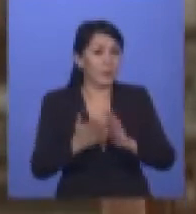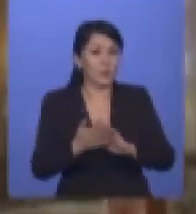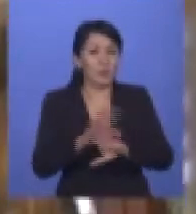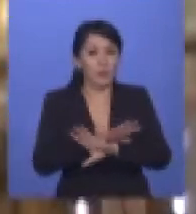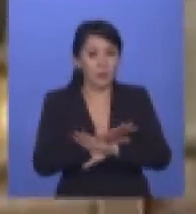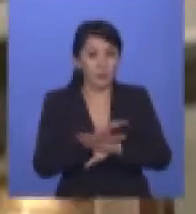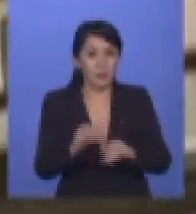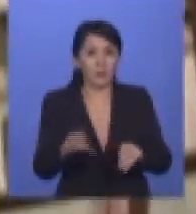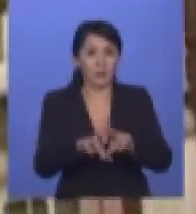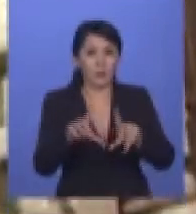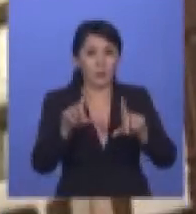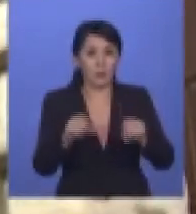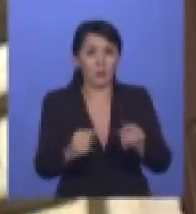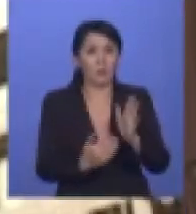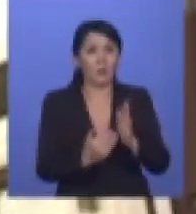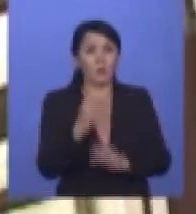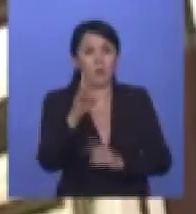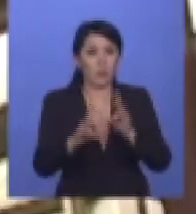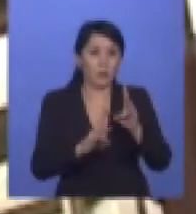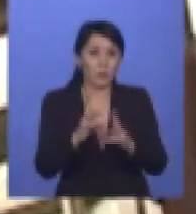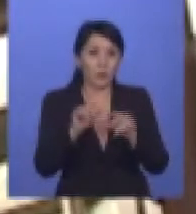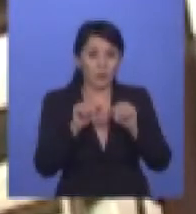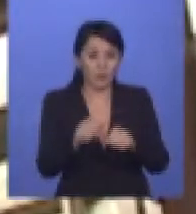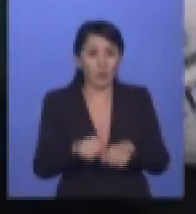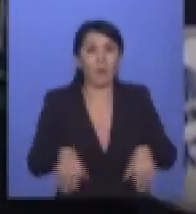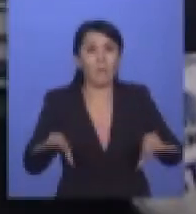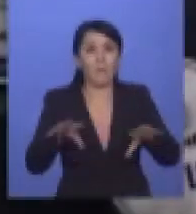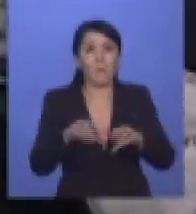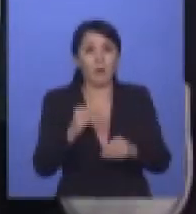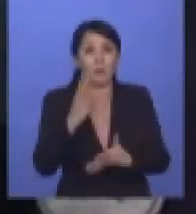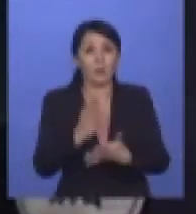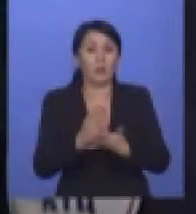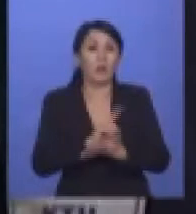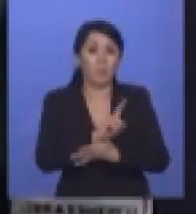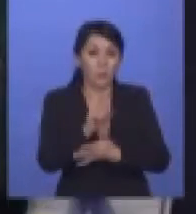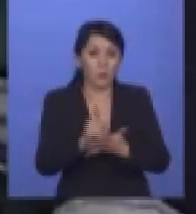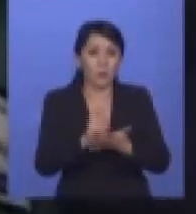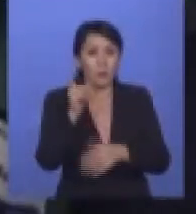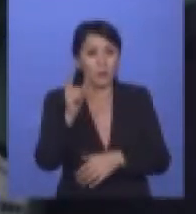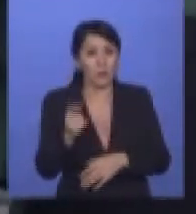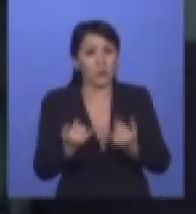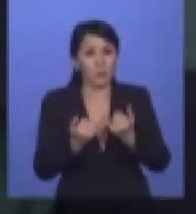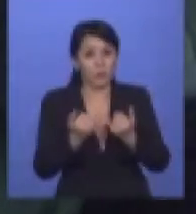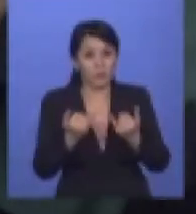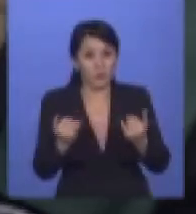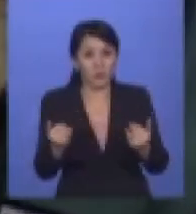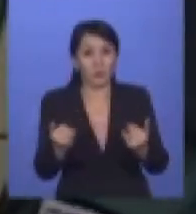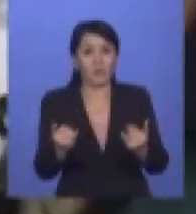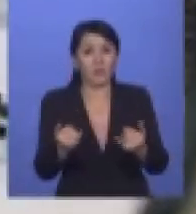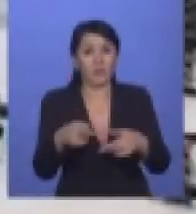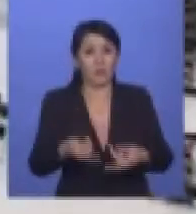келіспеген жағдайда субъектілер жоғары тұрған органға шағымдануға құқылы. Барлық туындаған сұрақ бойынша тұтынушы қызмет